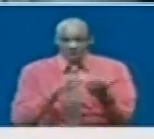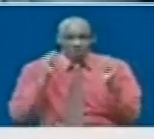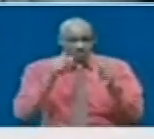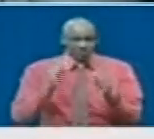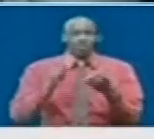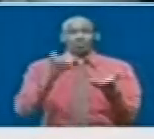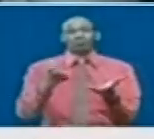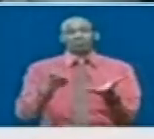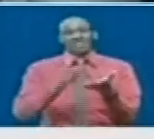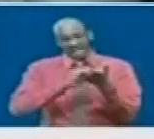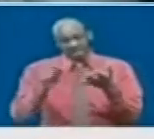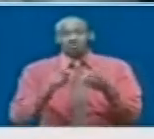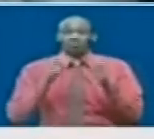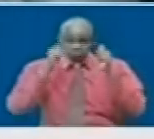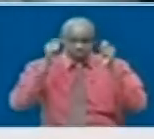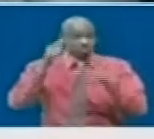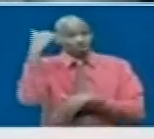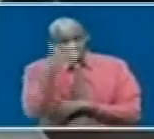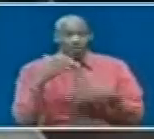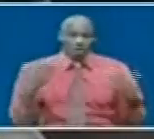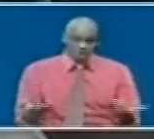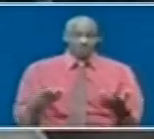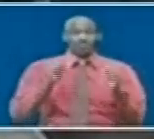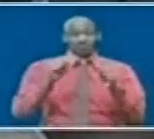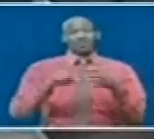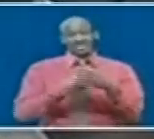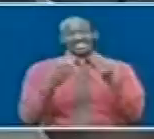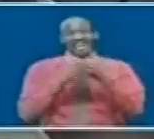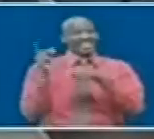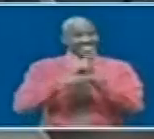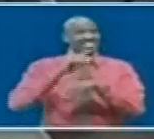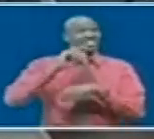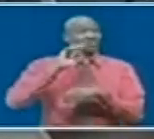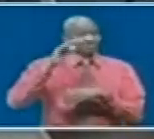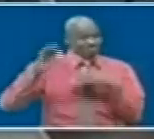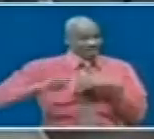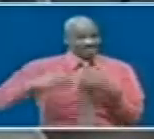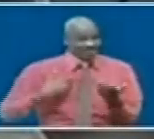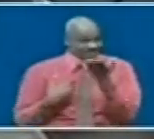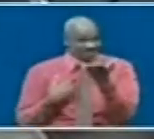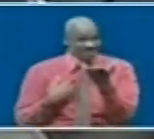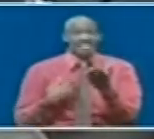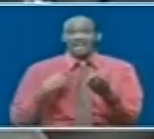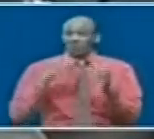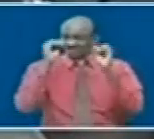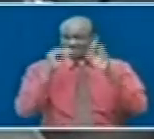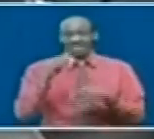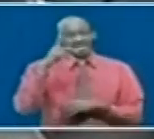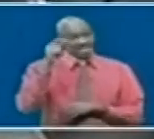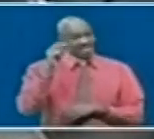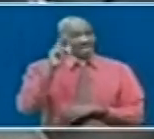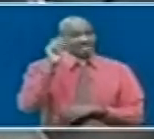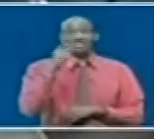wataufutilia mbali mgomo unaotarajiwa kuanza katika siku tisa zijazo. huku muungano wa walimu humu nchini